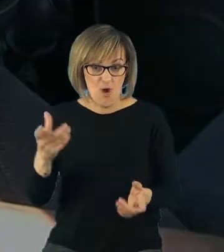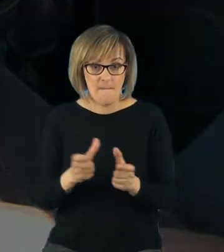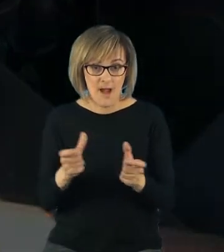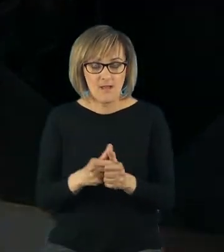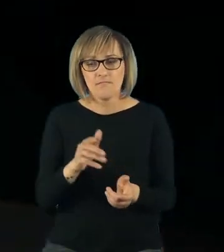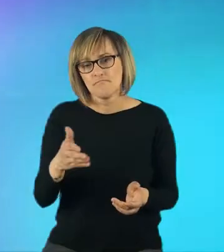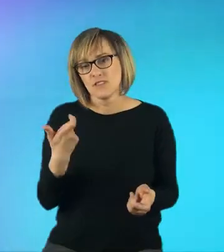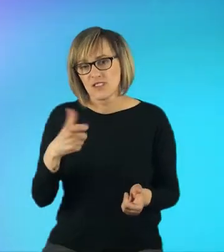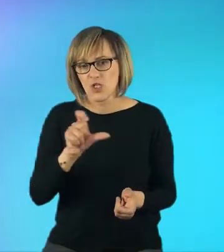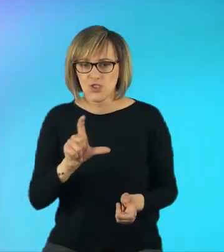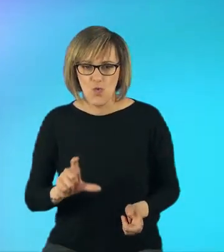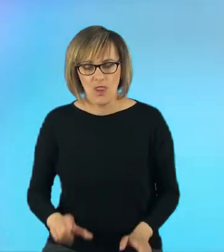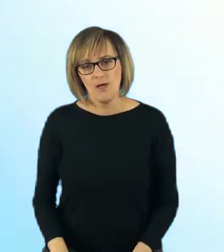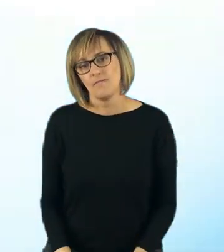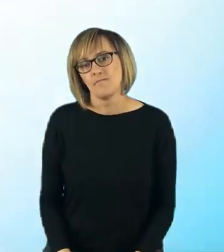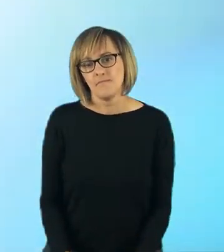100.